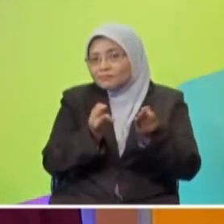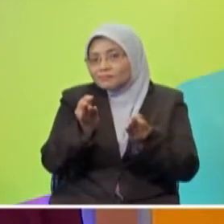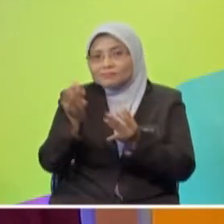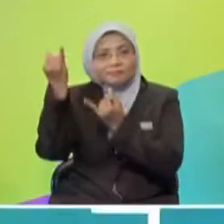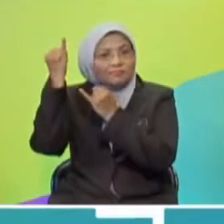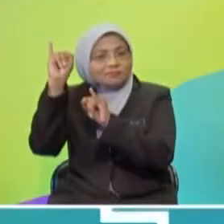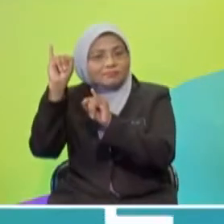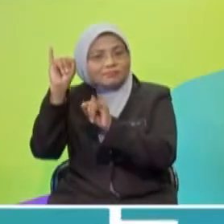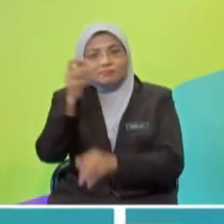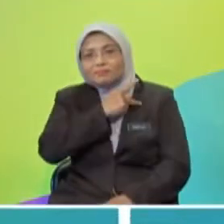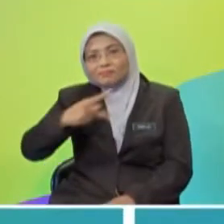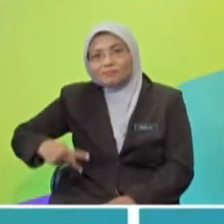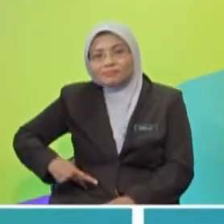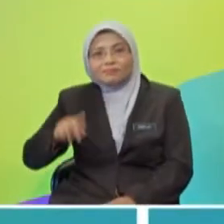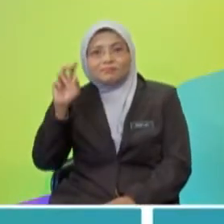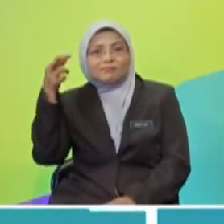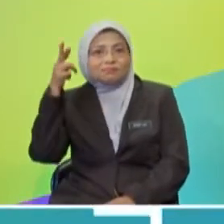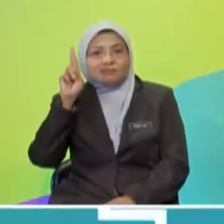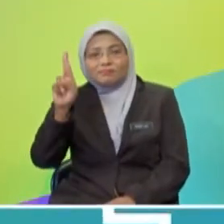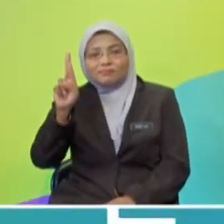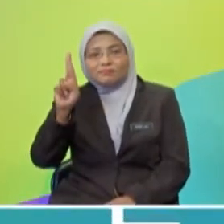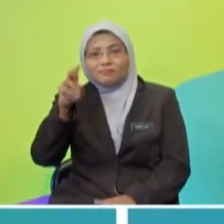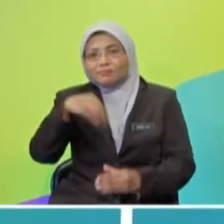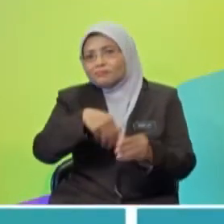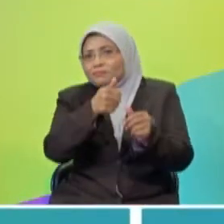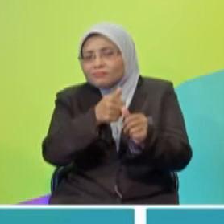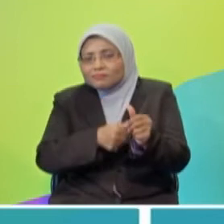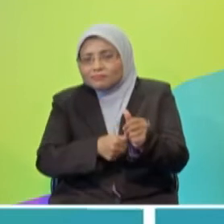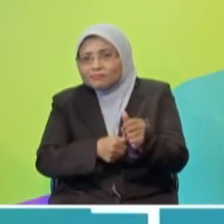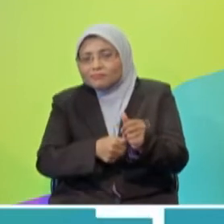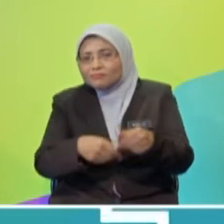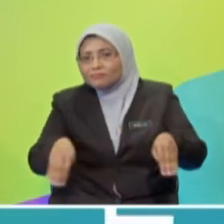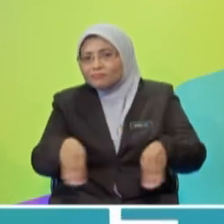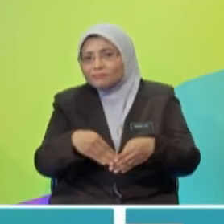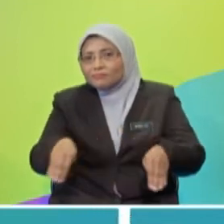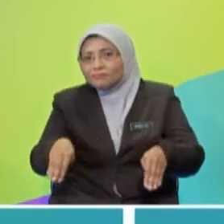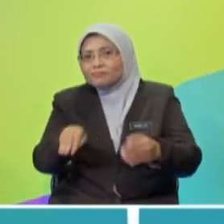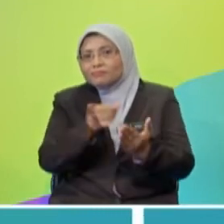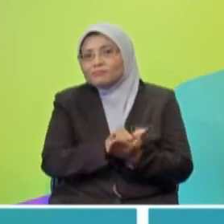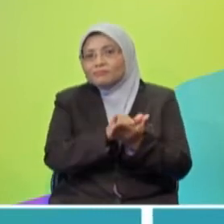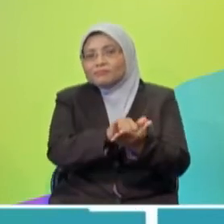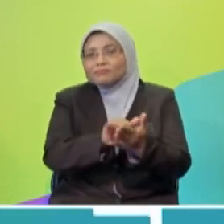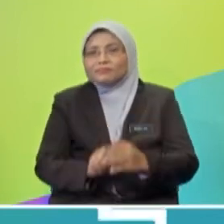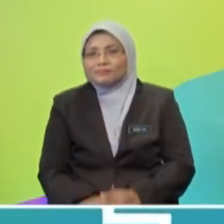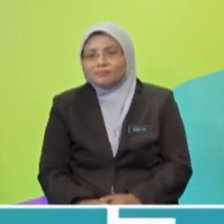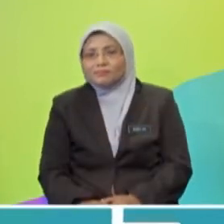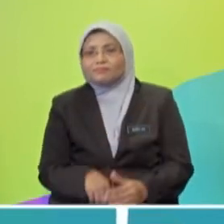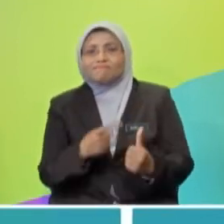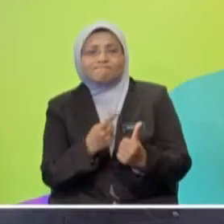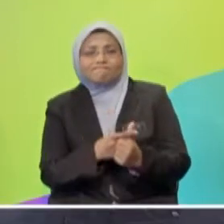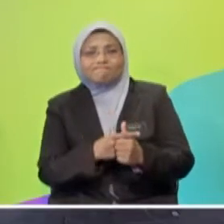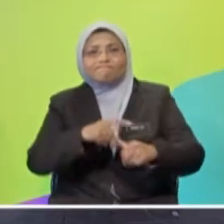Khalifah Umar bin khoththob radhiyallahu Anhu dalam setiap bidang berikut 1 dalam bidang sosial satu dari beda ketenteraan Oke siapa